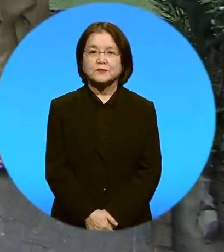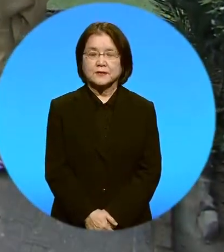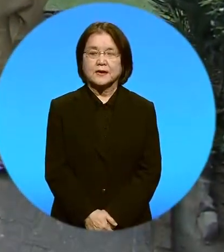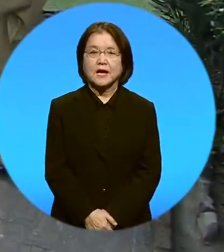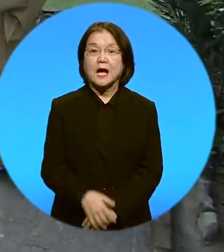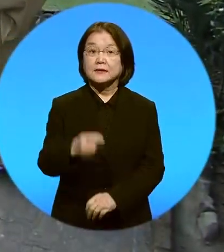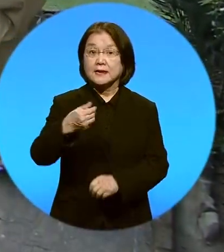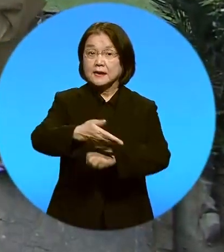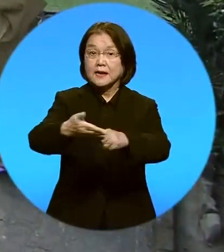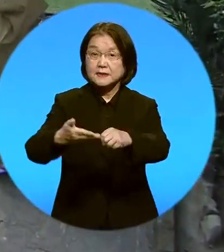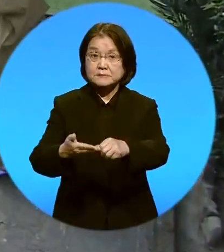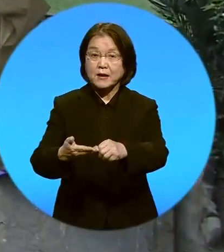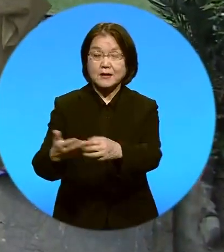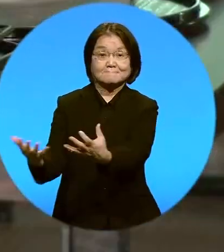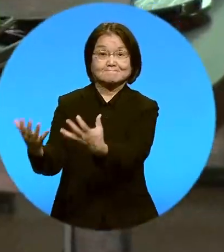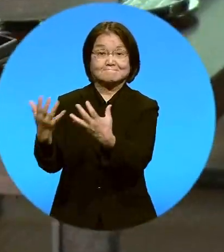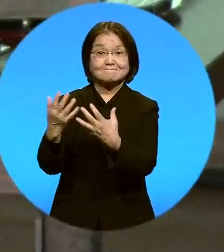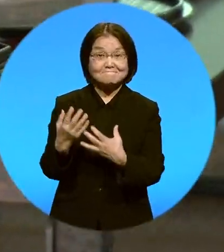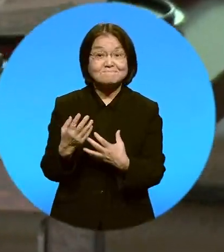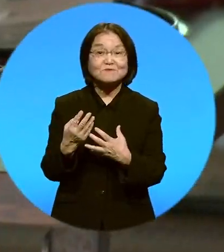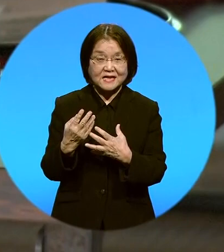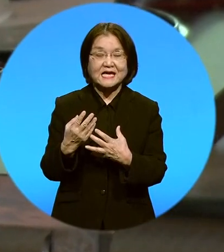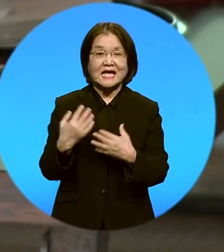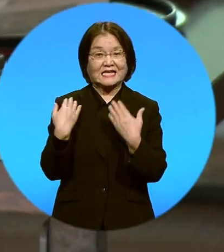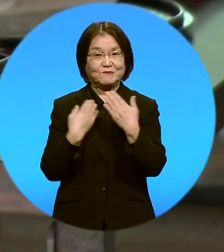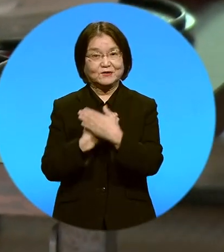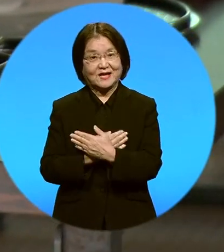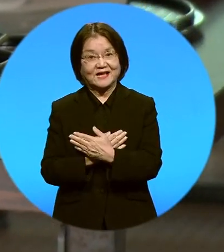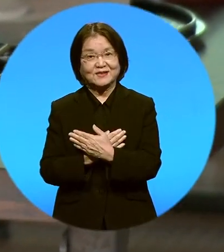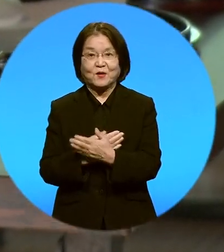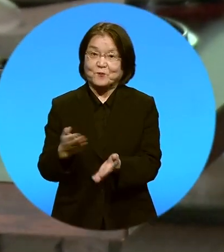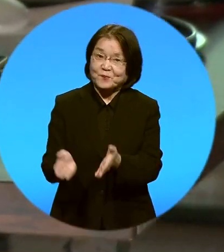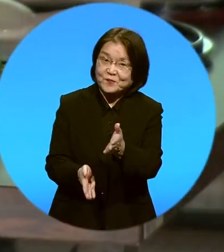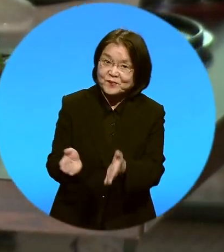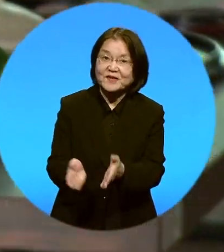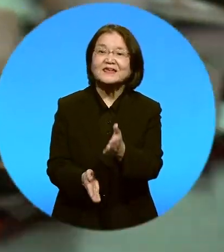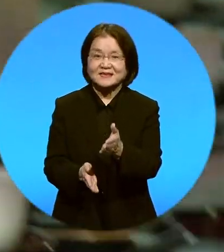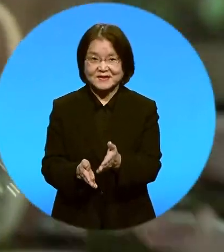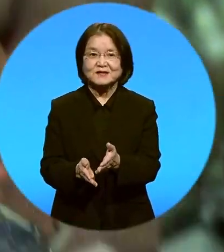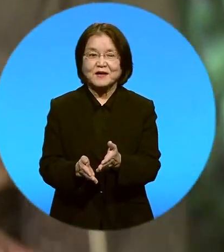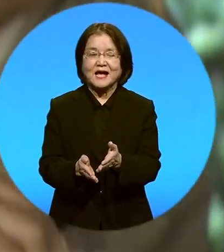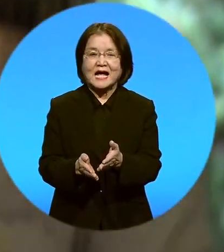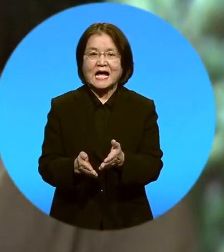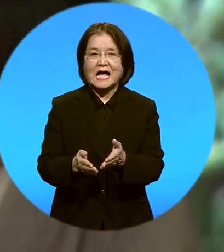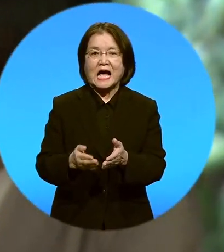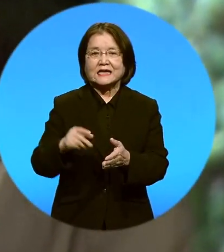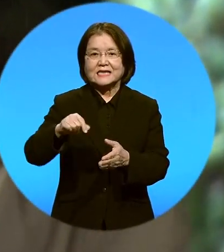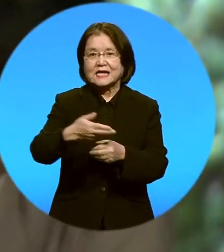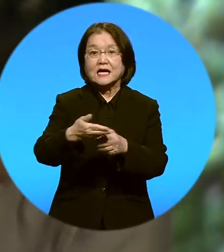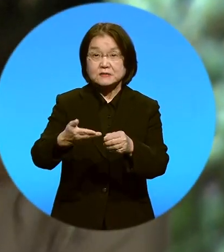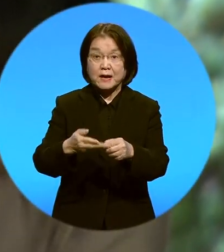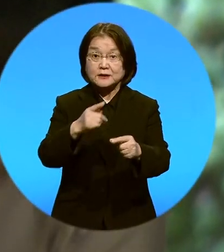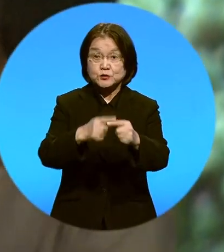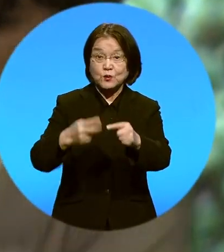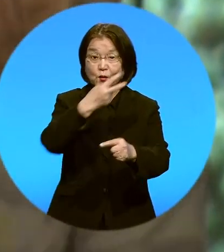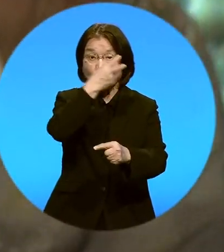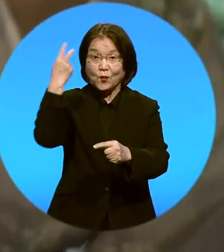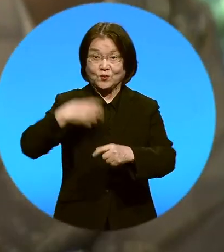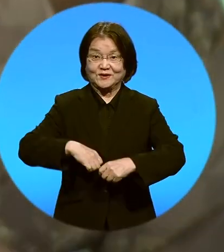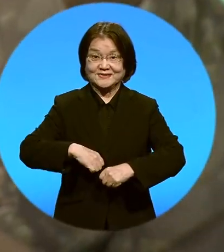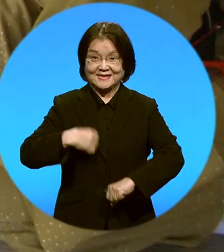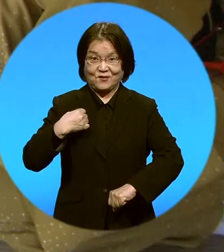種子島を訪れた外国人を着物姿でおもてなししているのは種子島中央高校の生徒たちです